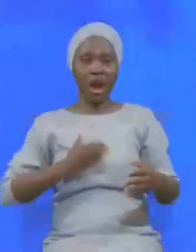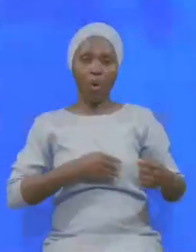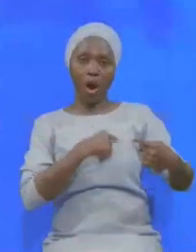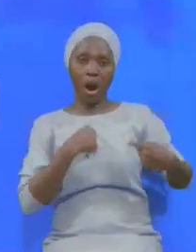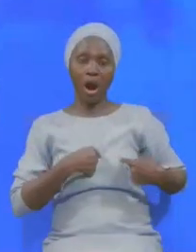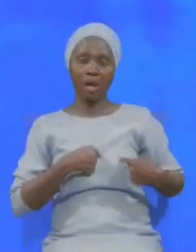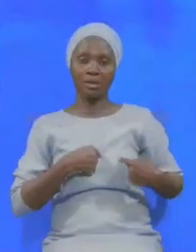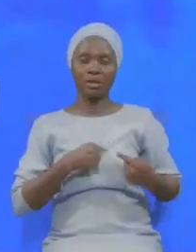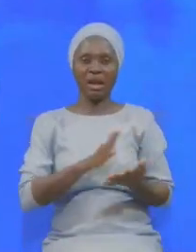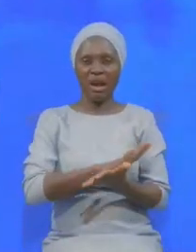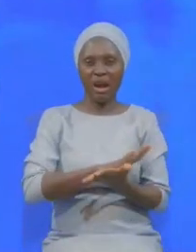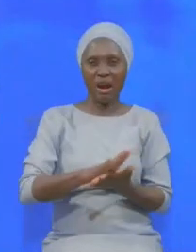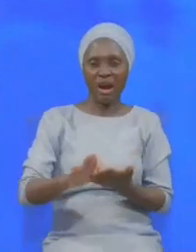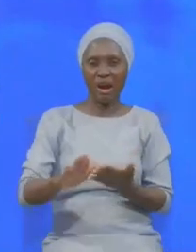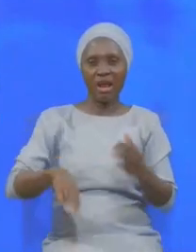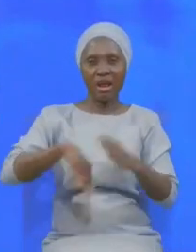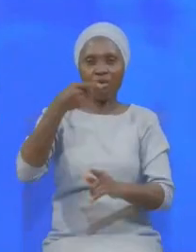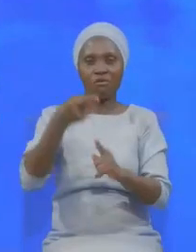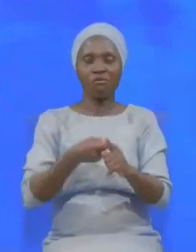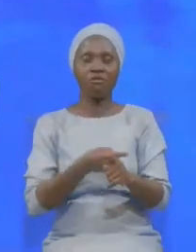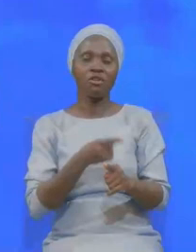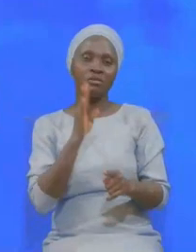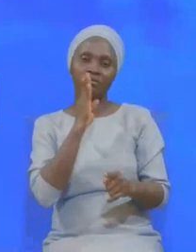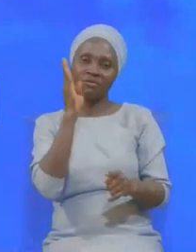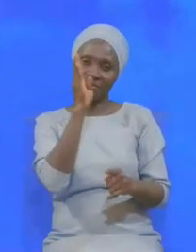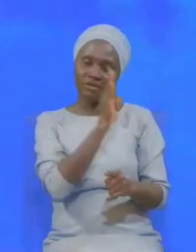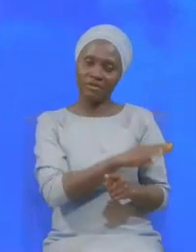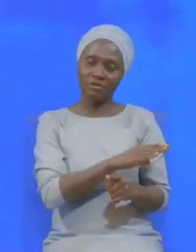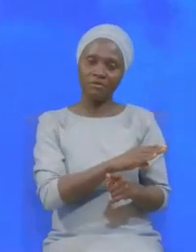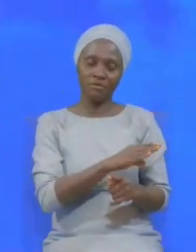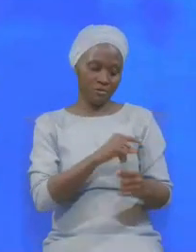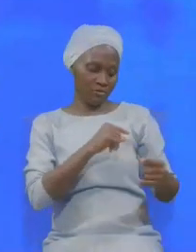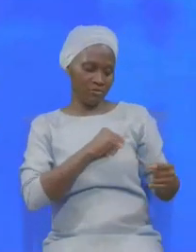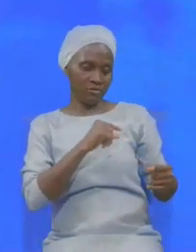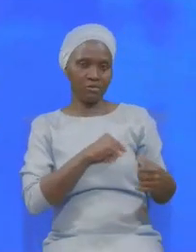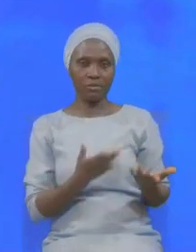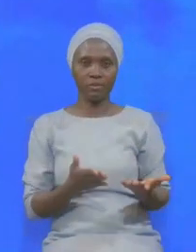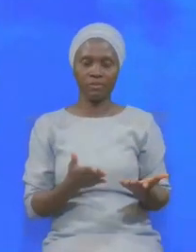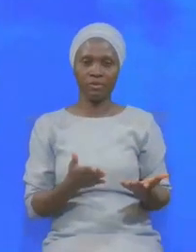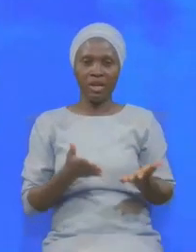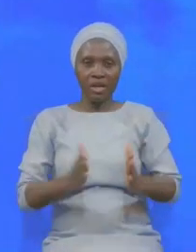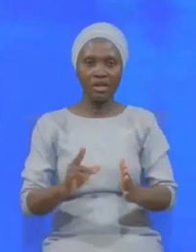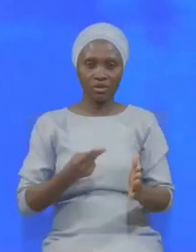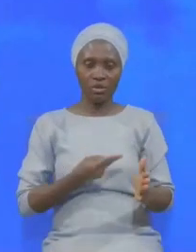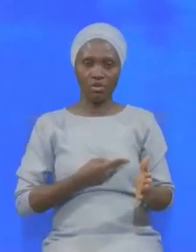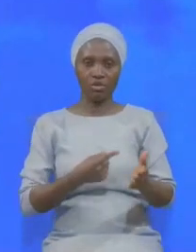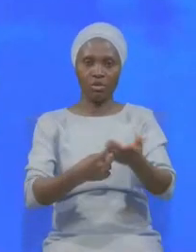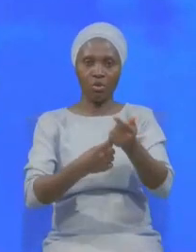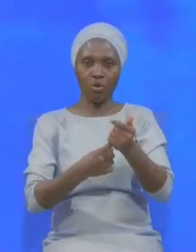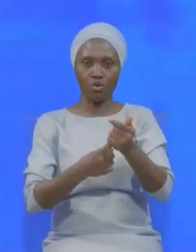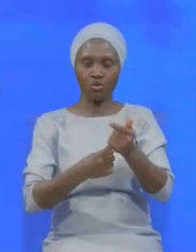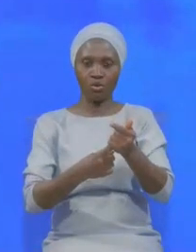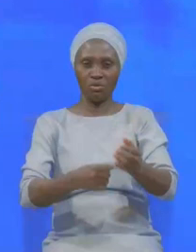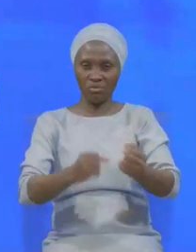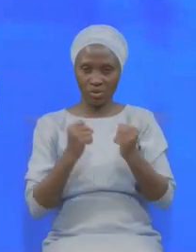mauvaise conscience et le corps lavé d'une eau pure. Retenons fermement. Vous avez